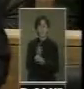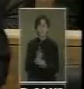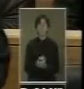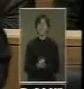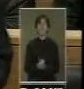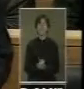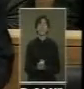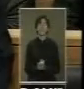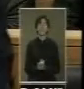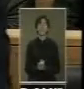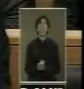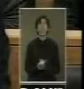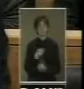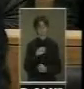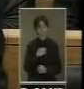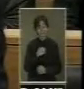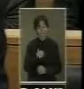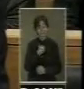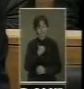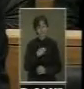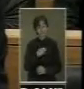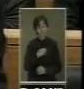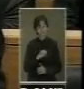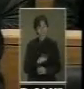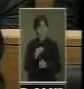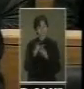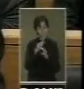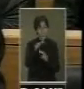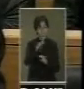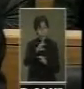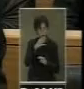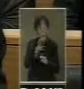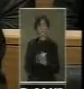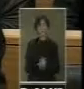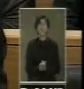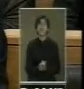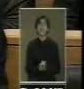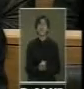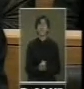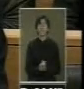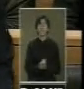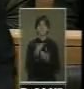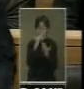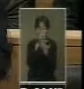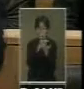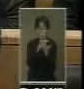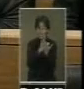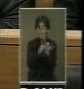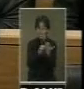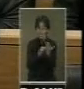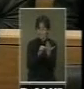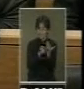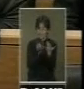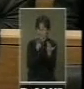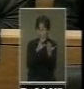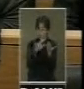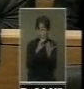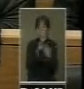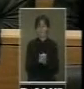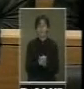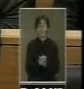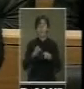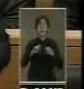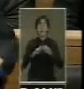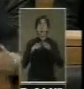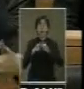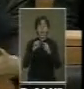ไม่ได้พูดถึงตรงนี้แต่ท่านมาท้าทายผมเหลือเกินผมก็เลยเปิดหนึ่งชื่อแต่ว่าเรื่องนี้เนี่ยผมบอกว่าปัญ